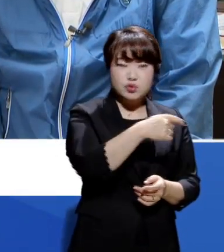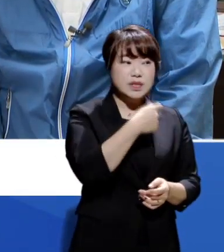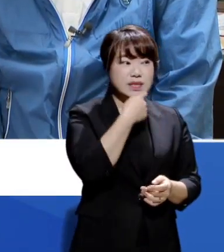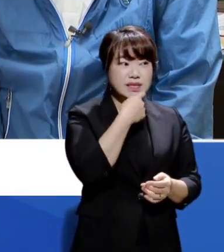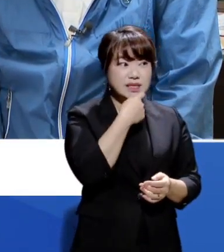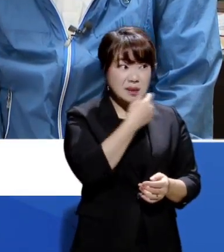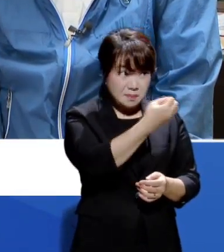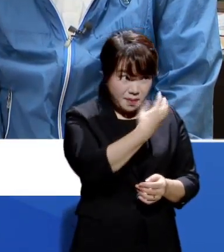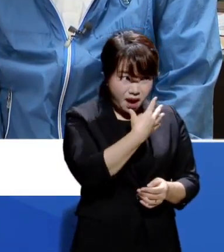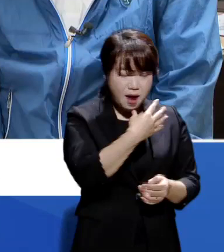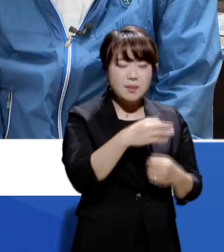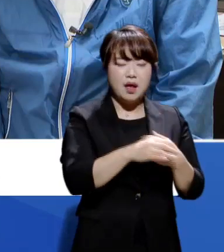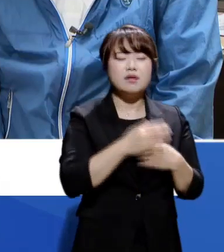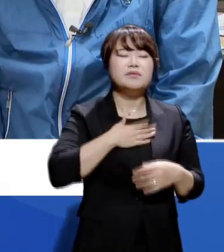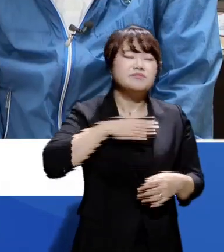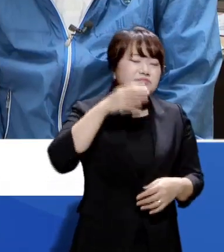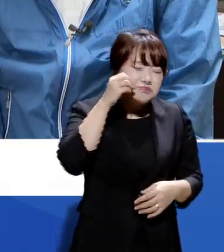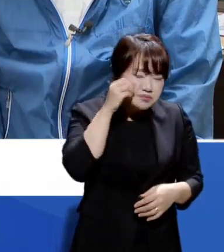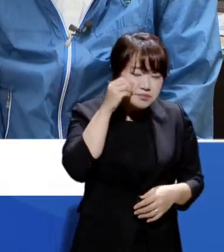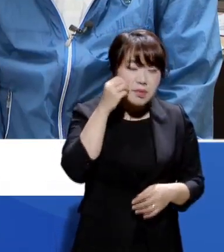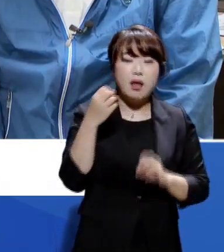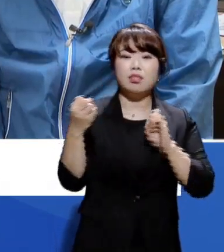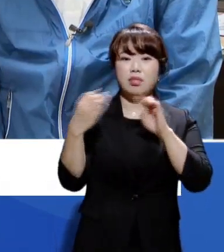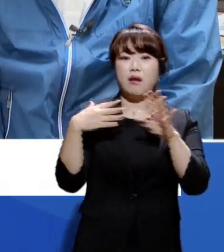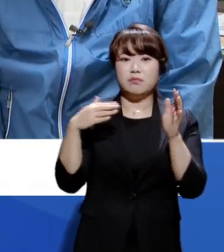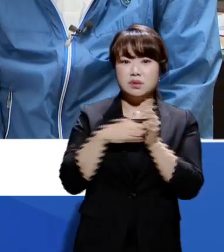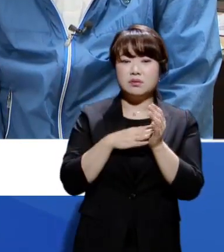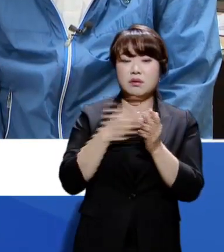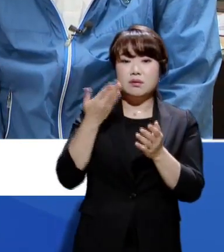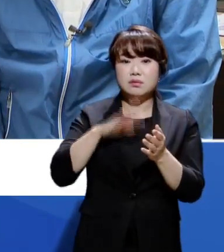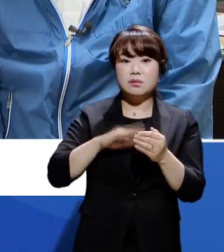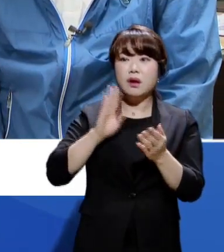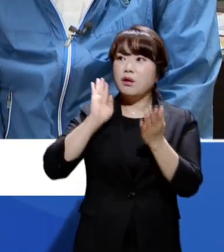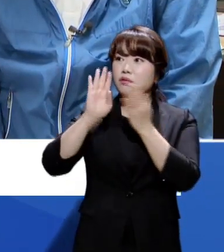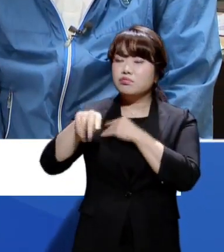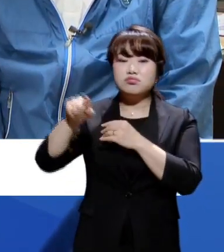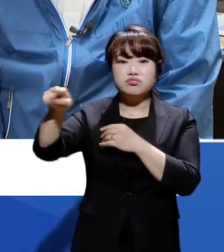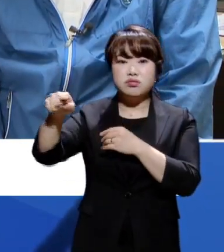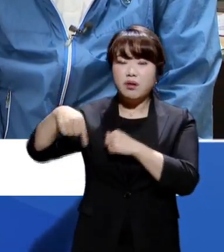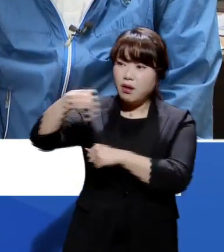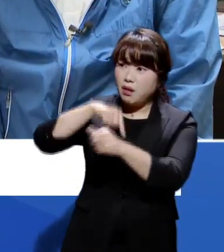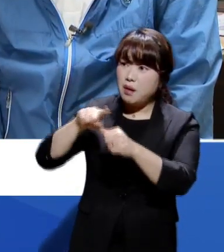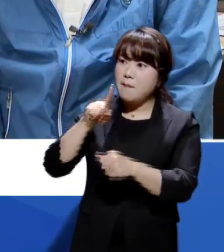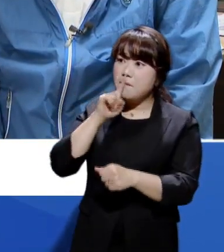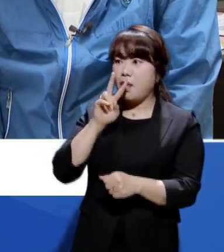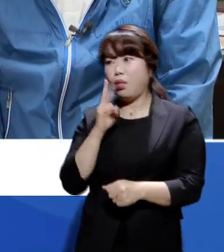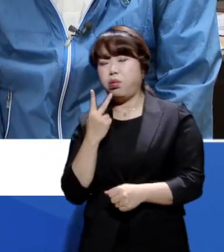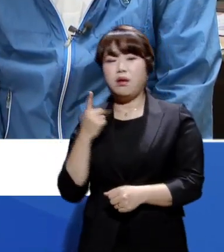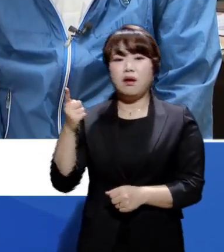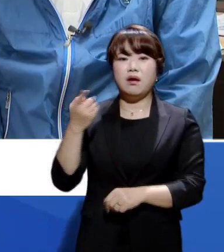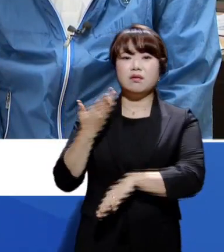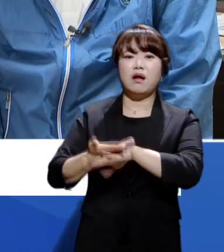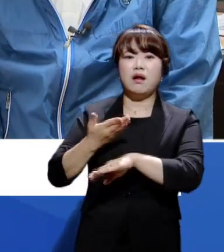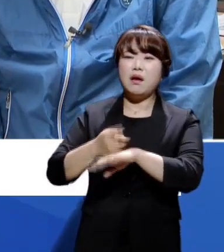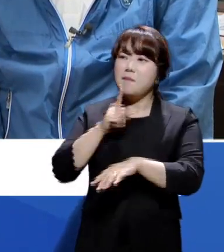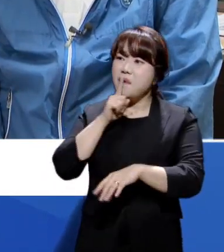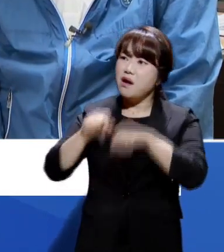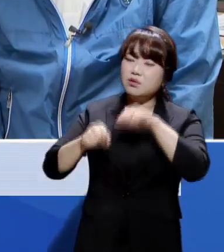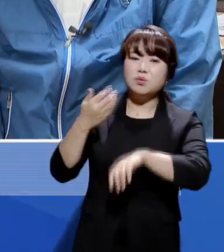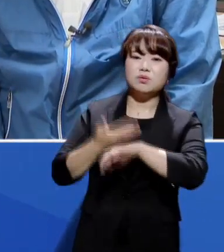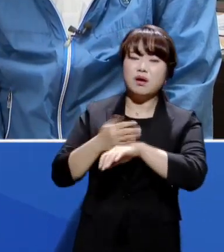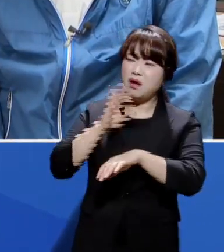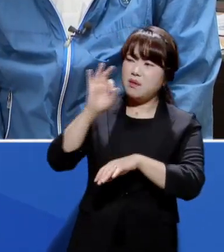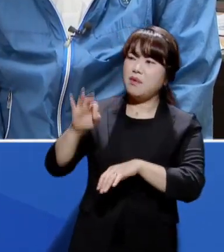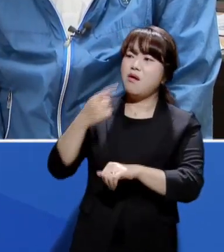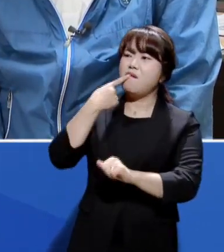오시지 않겠다고 말씀하셨는데 그 이후로 계속 진행되고 있는 것 자체가 저희 회원들한테 엄청나게